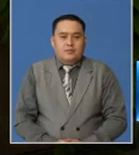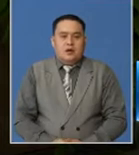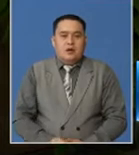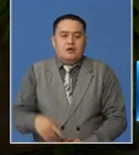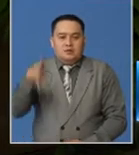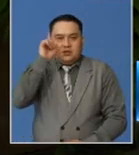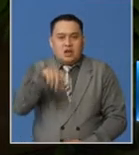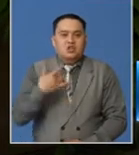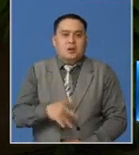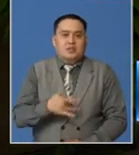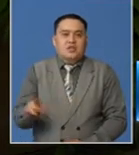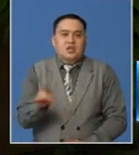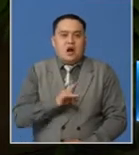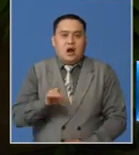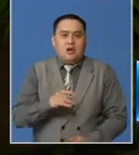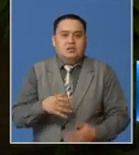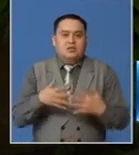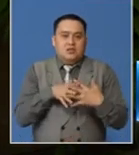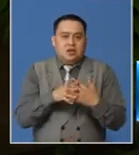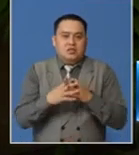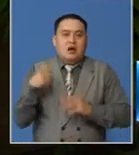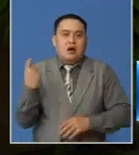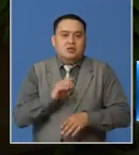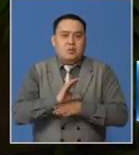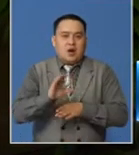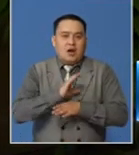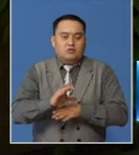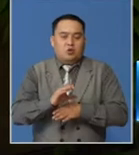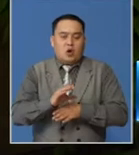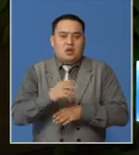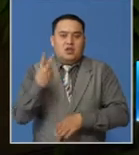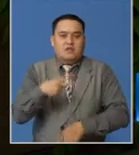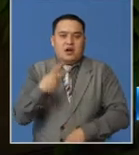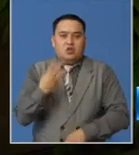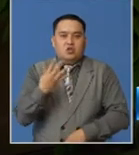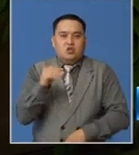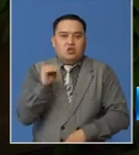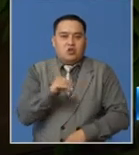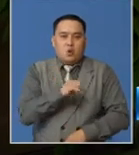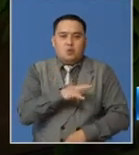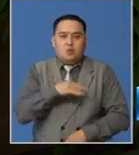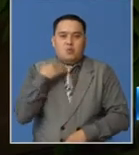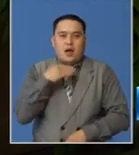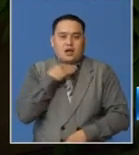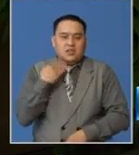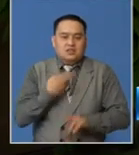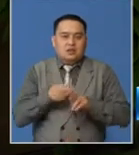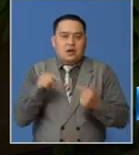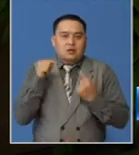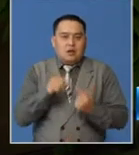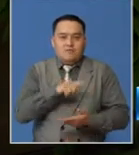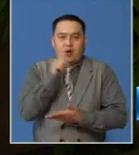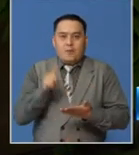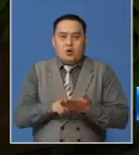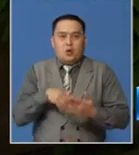Как всем известно, Жамбылский район считается аграрным. Ежегодно мы производим около 24 тысяч тонн мяса. Соответственно, встал